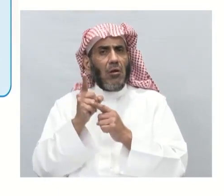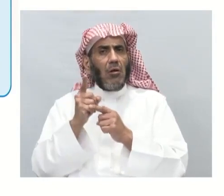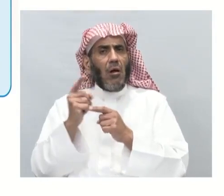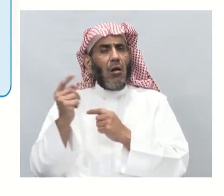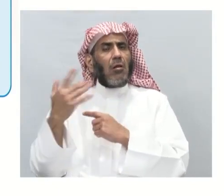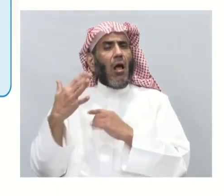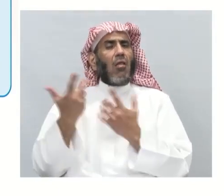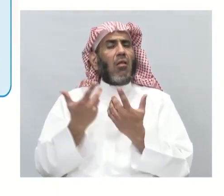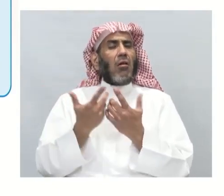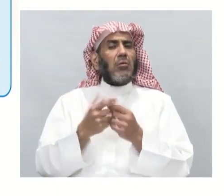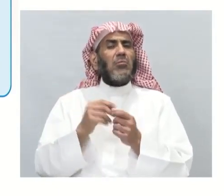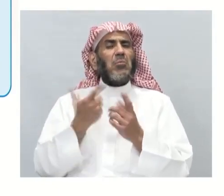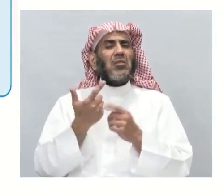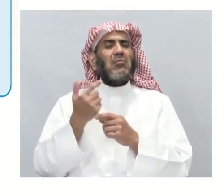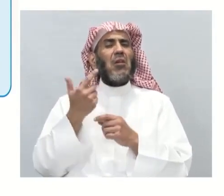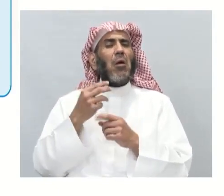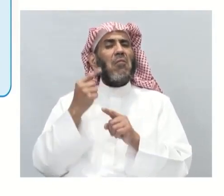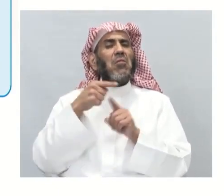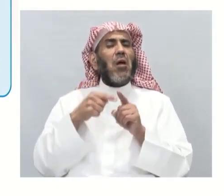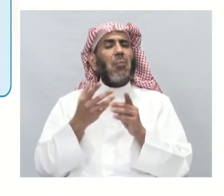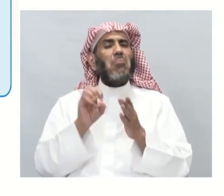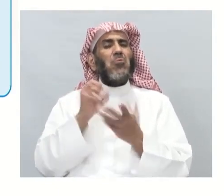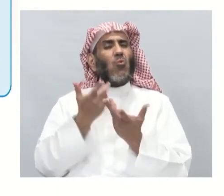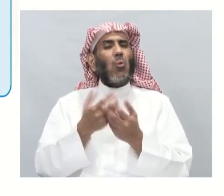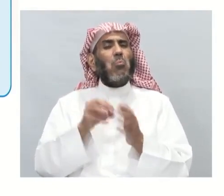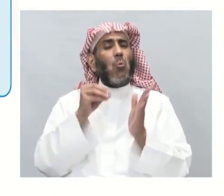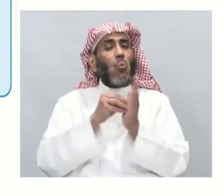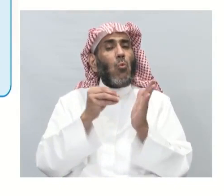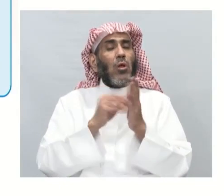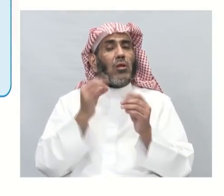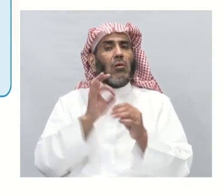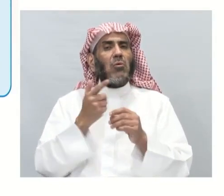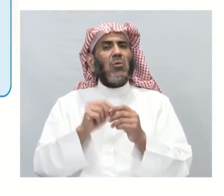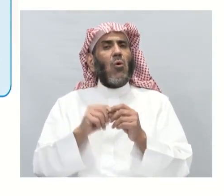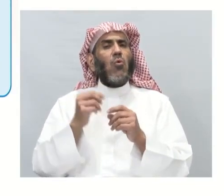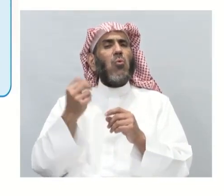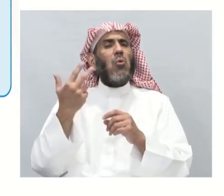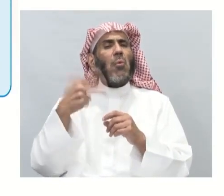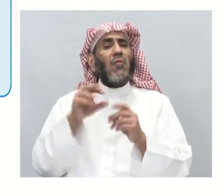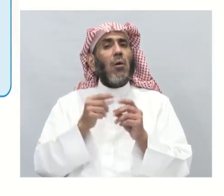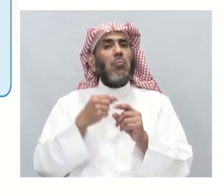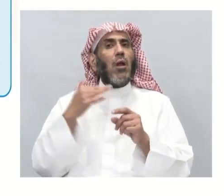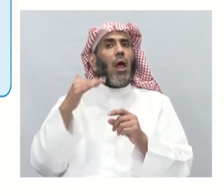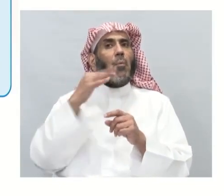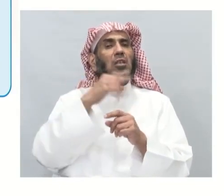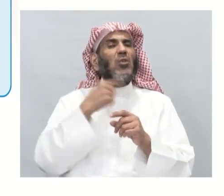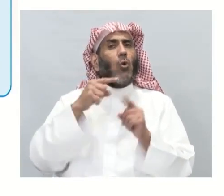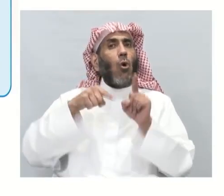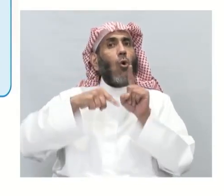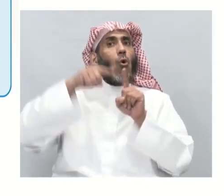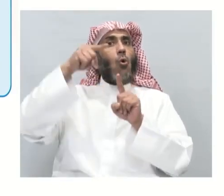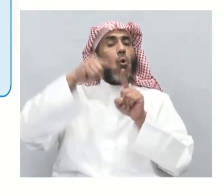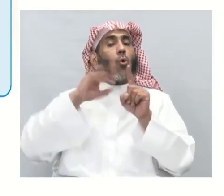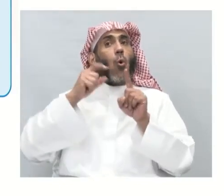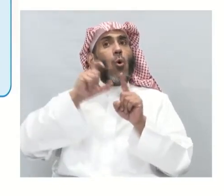بنسبه 7% بمضمون حديثه و 38% بنبره الصوت ودرجه حدته وارتفاعه